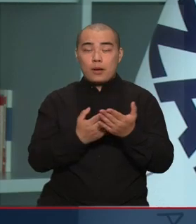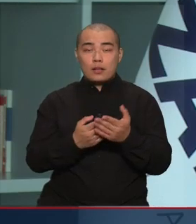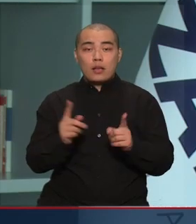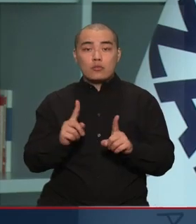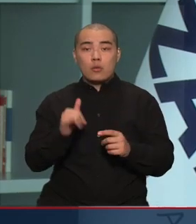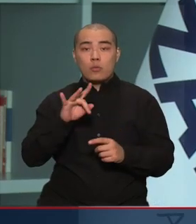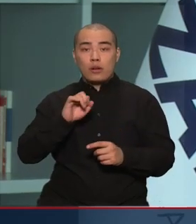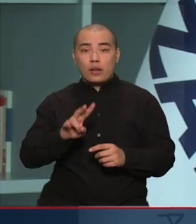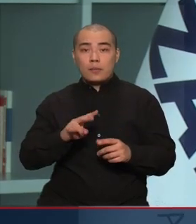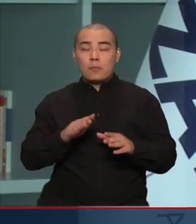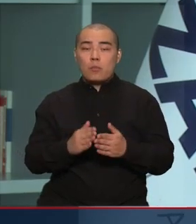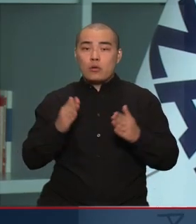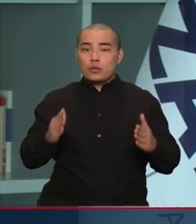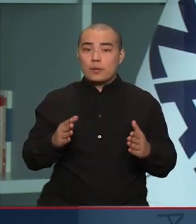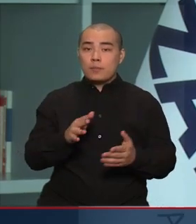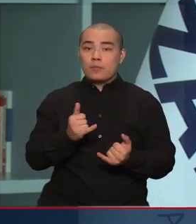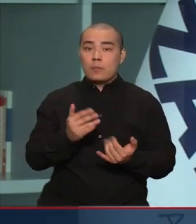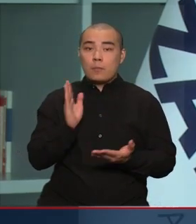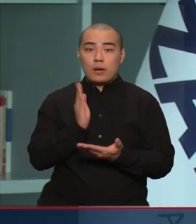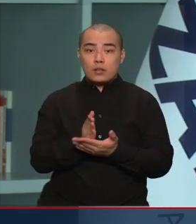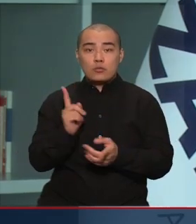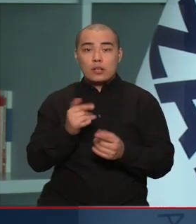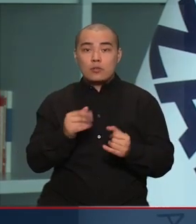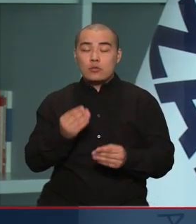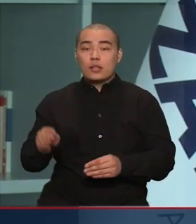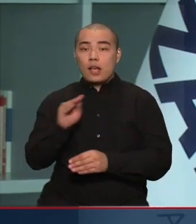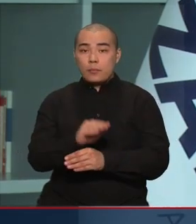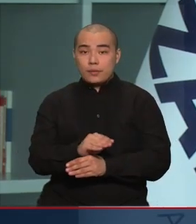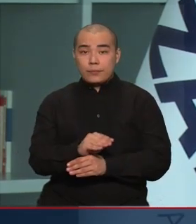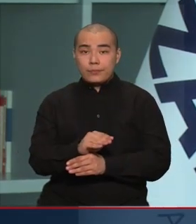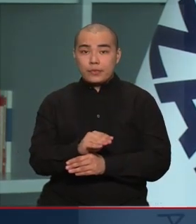каких местах у нас находится уран, то есть дополнительные